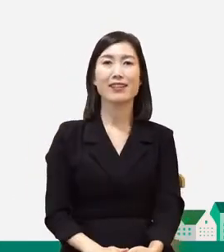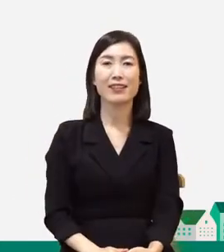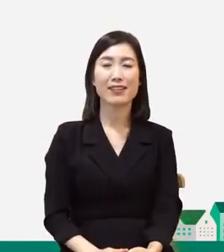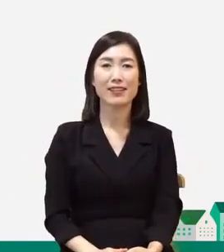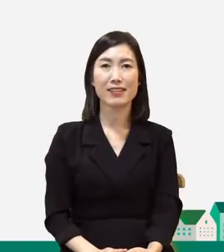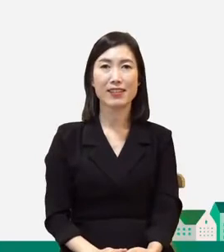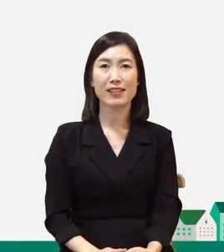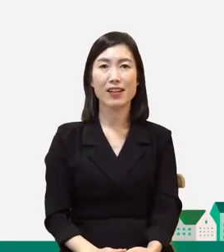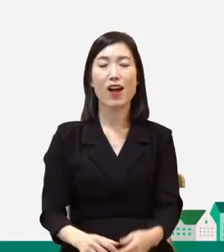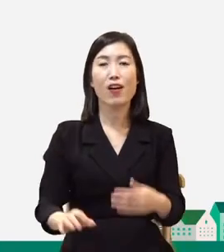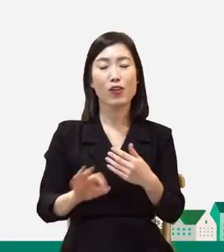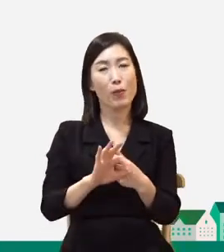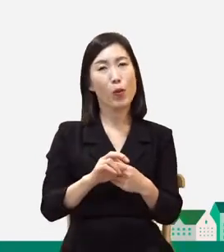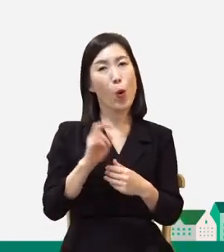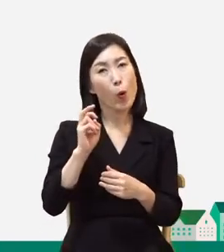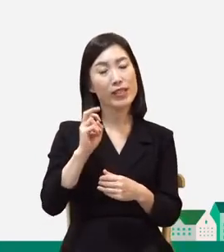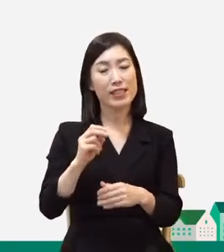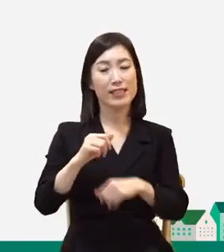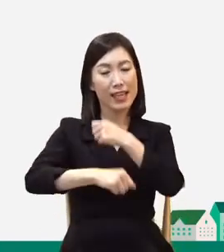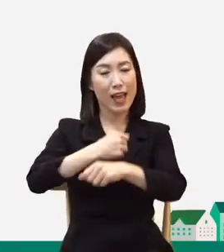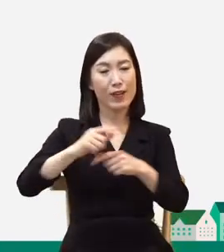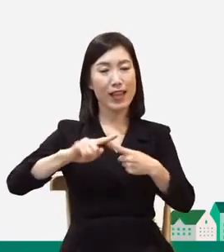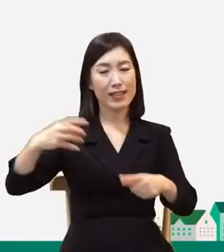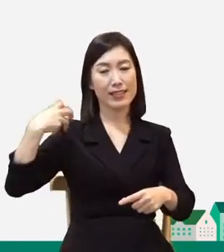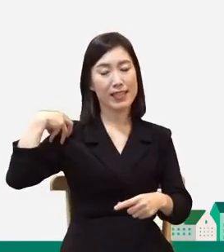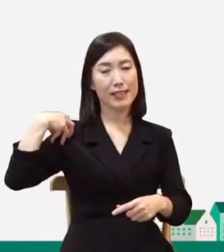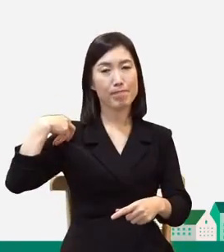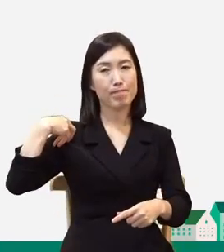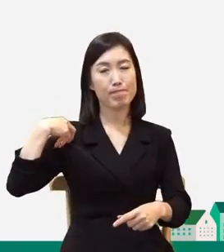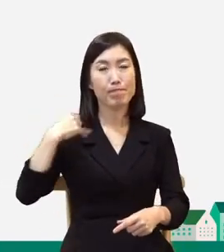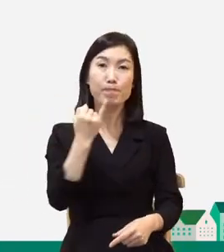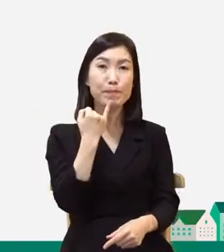그렇다면 자유에 따른 책임은 혹시 감당하고 계신지 여쭤봤을 때